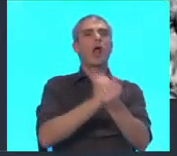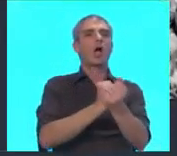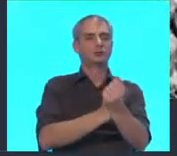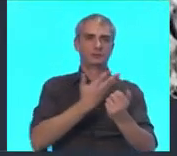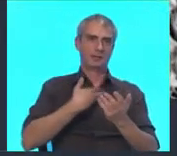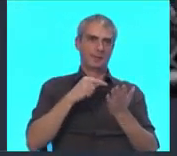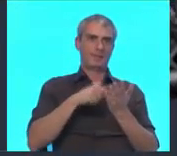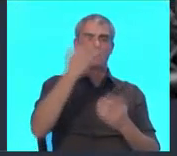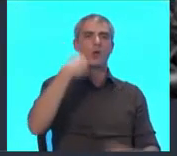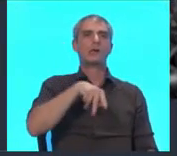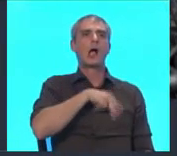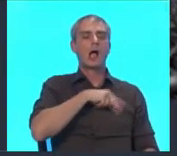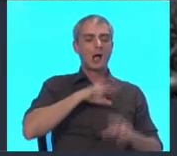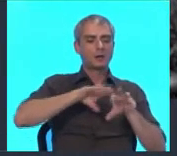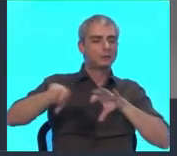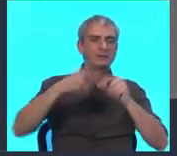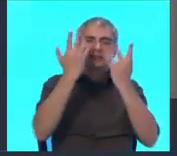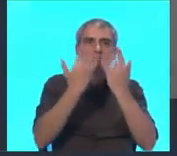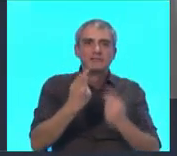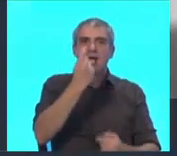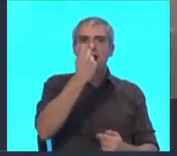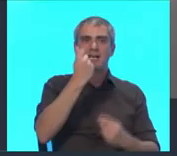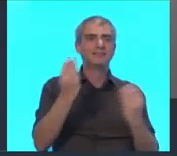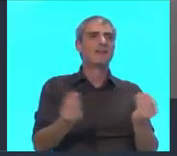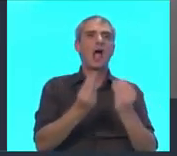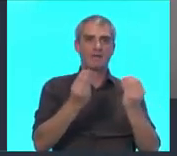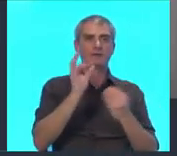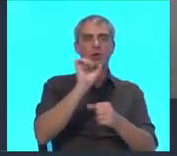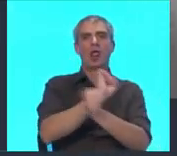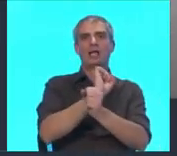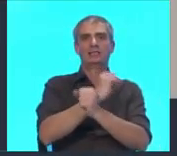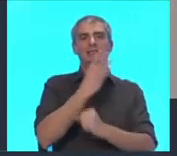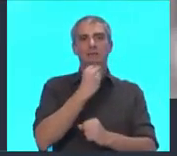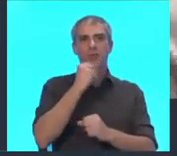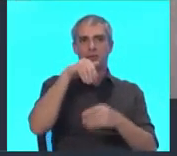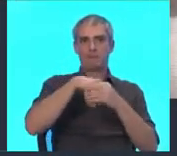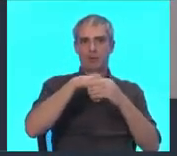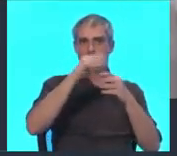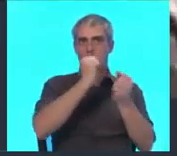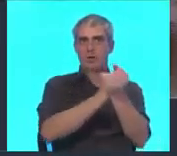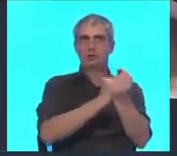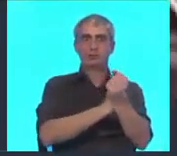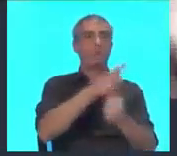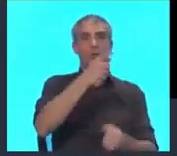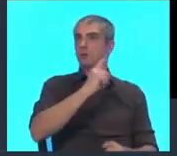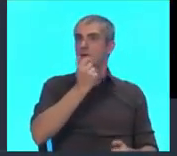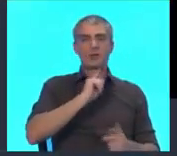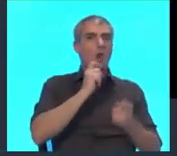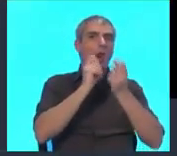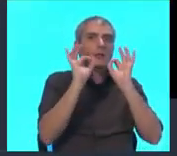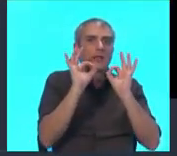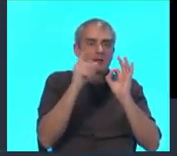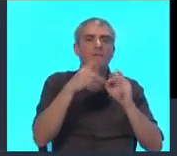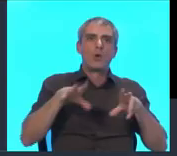שהיה אחראי למיון וספירת הכסף והחפצים של האסירים היהודים במחנה. גרונינג כמעט לא התראיין, אך הסכים